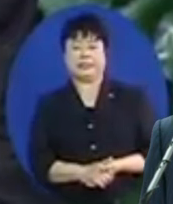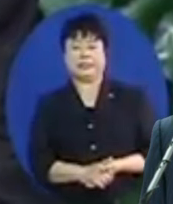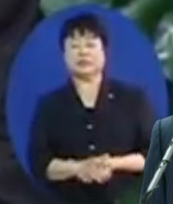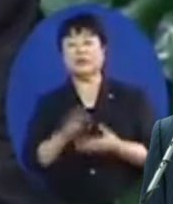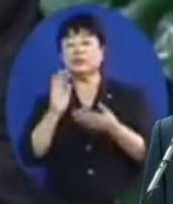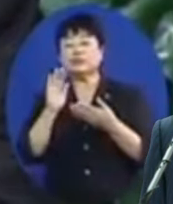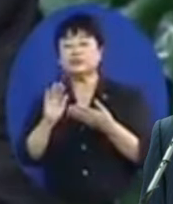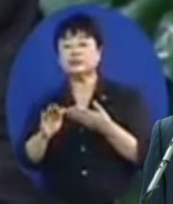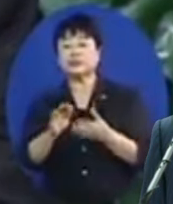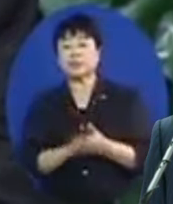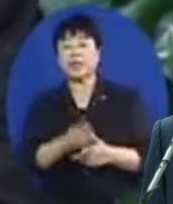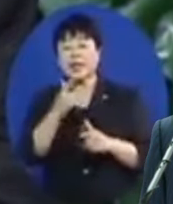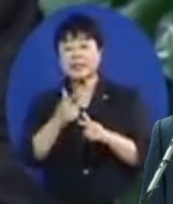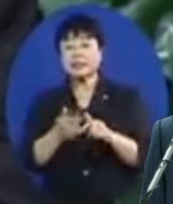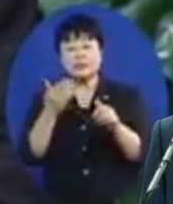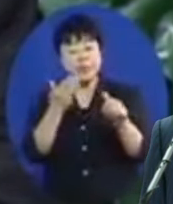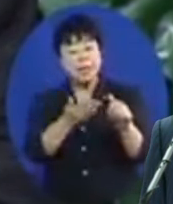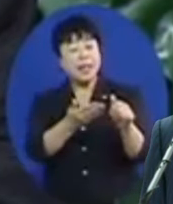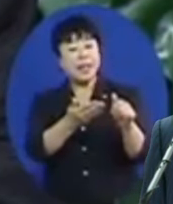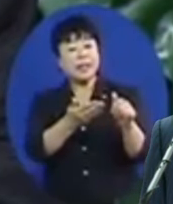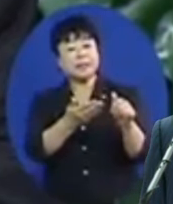그러고 난 다음에 그들이 예수님께